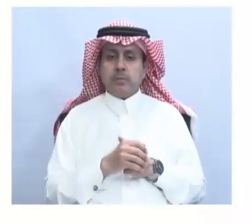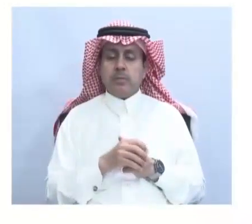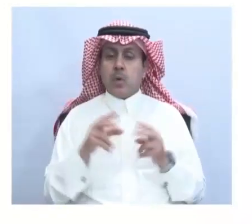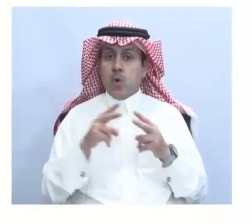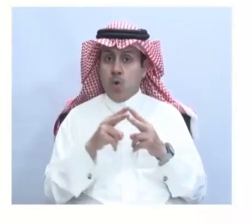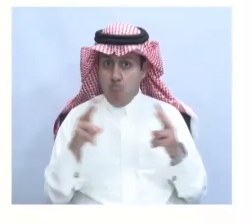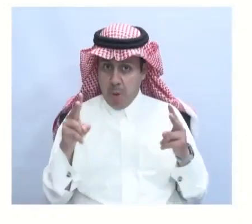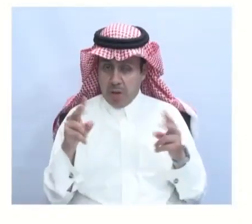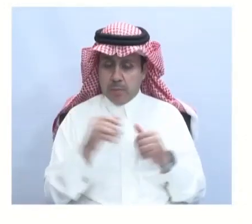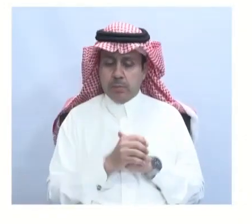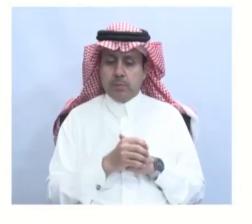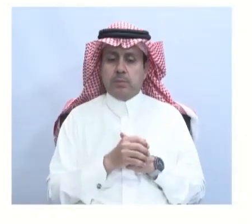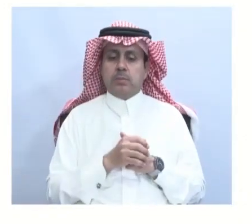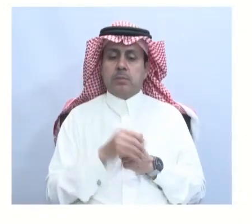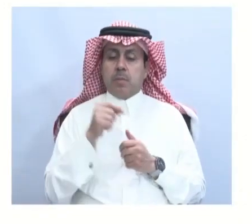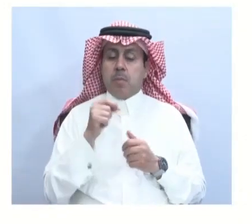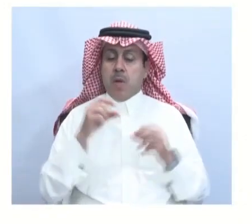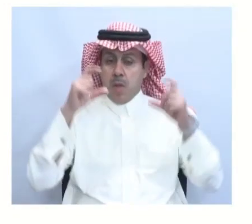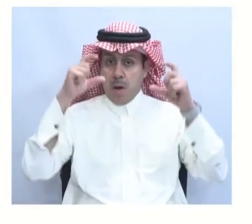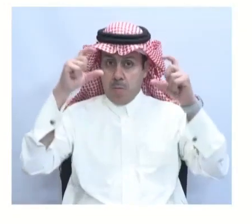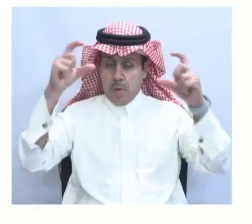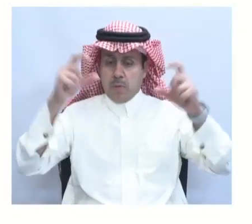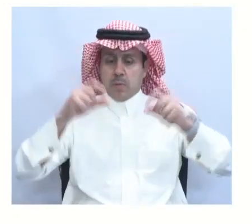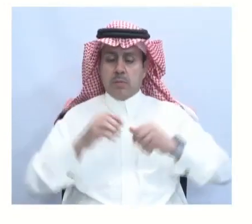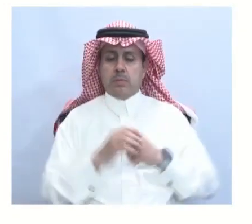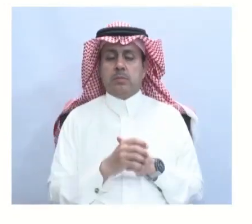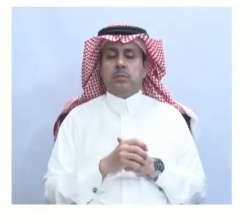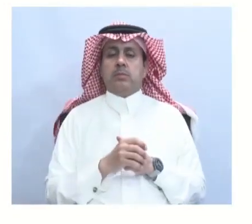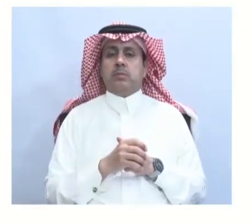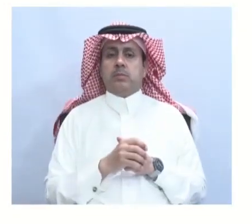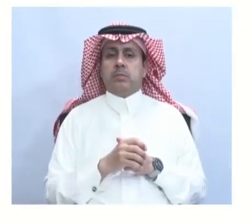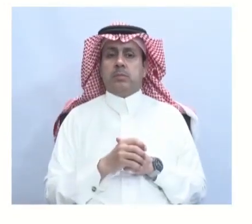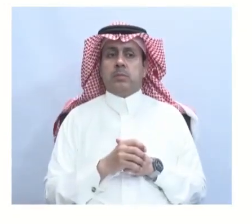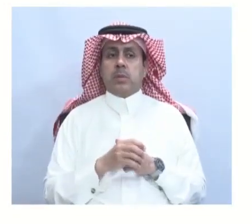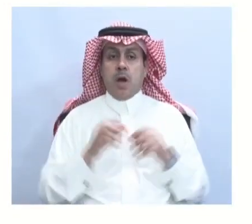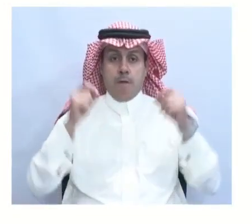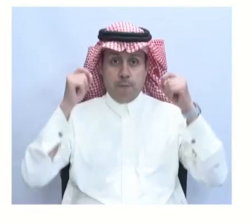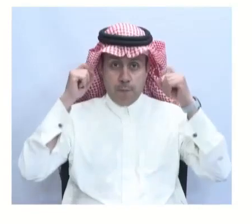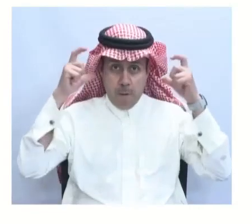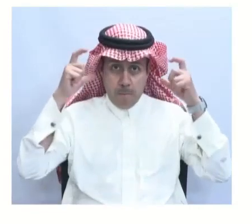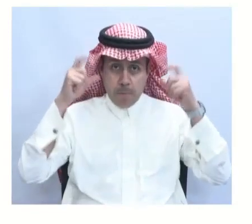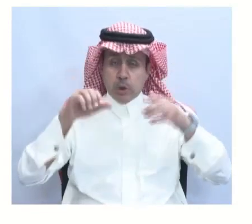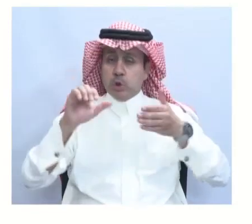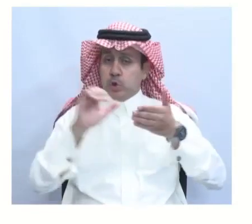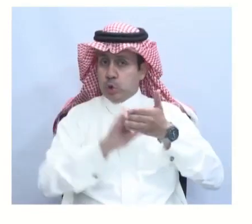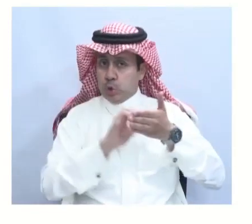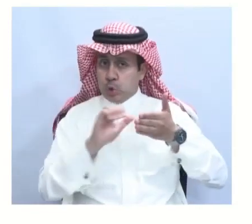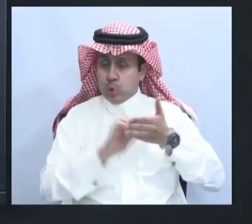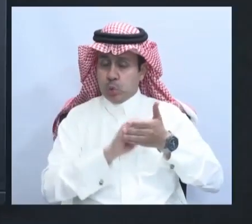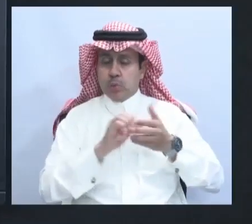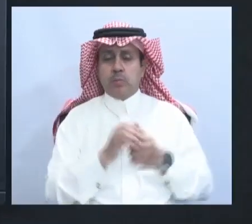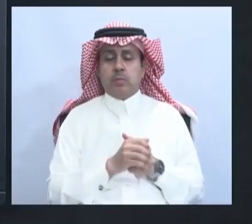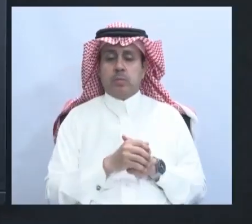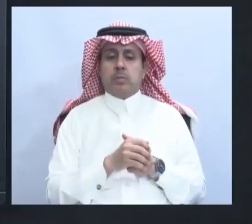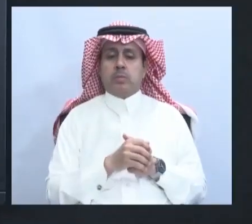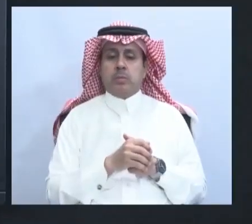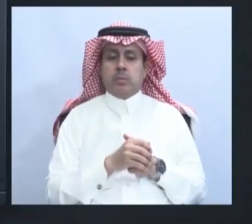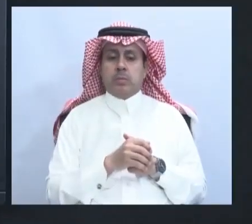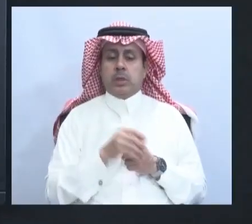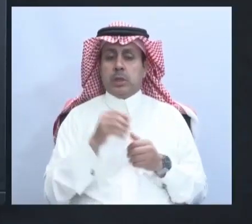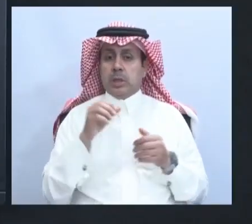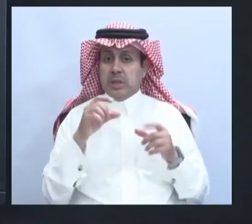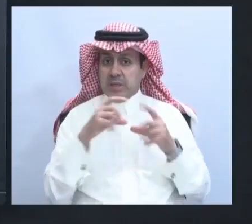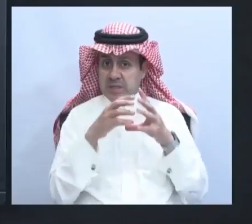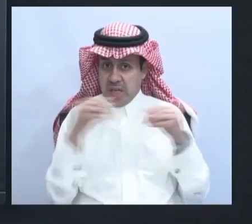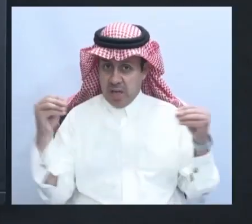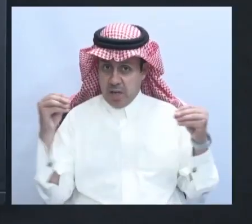ندخل من خلاله الى جو هذا الدرس لنقف اياكم على الشروط لو تاملت التعريف رايتم